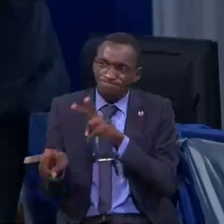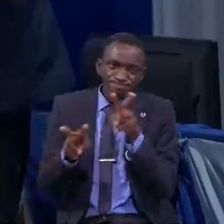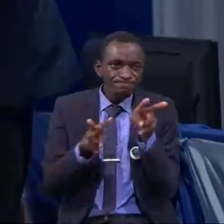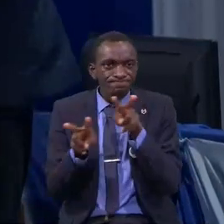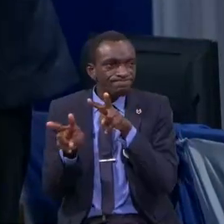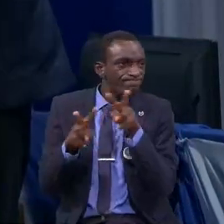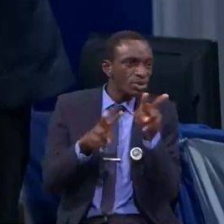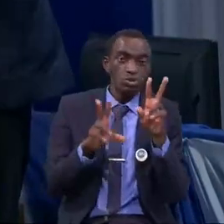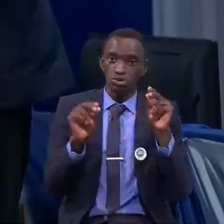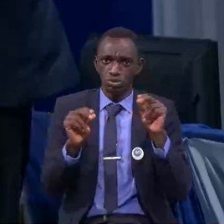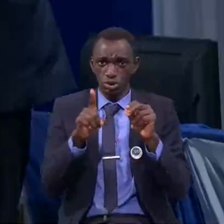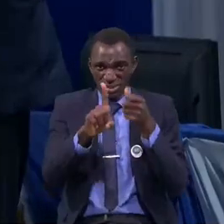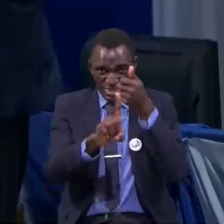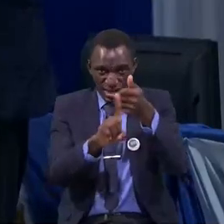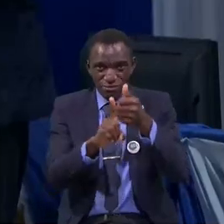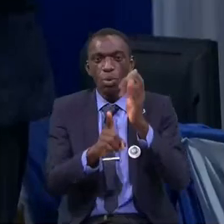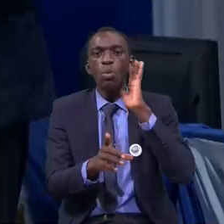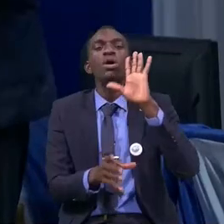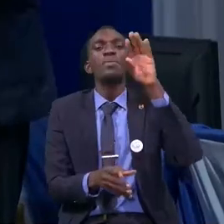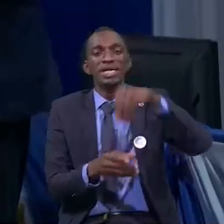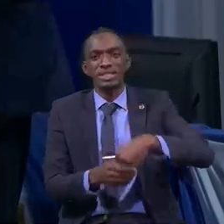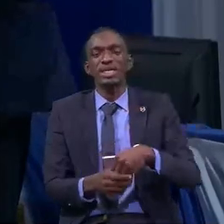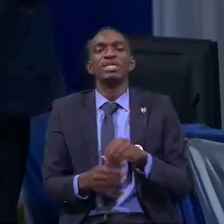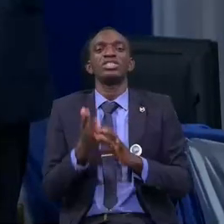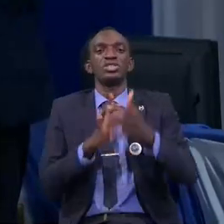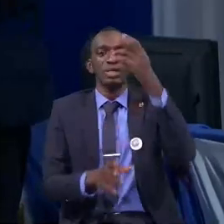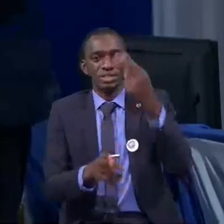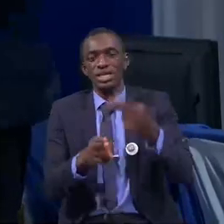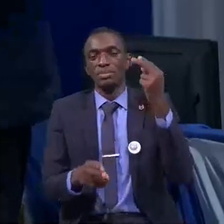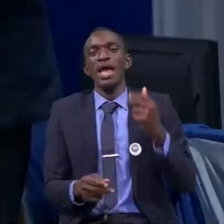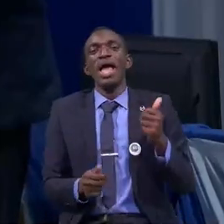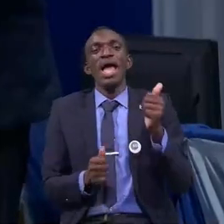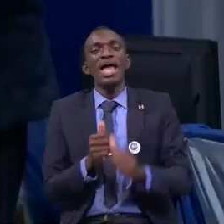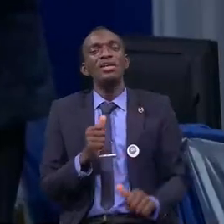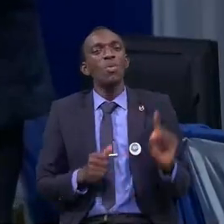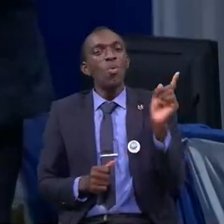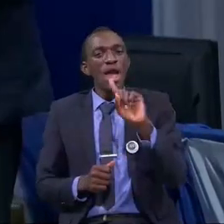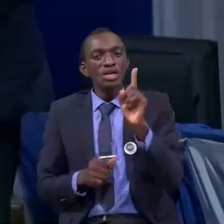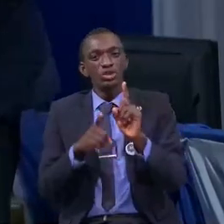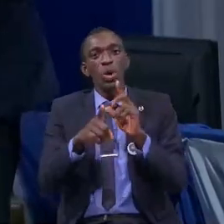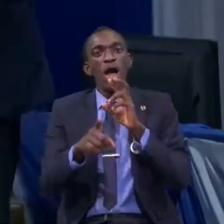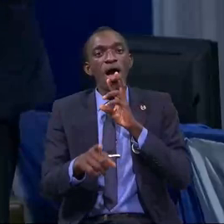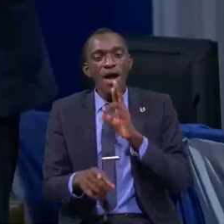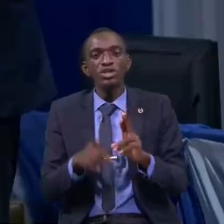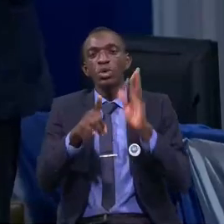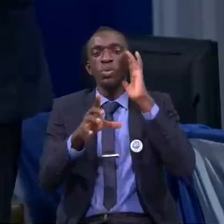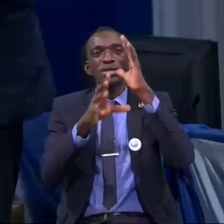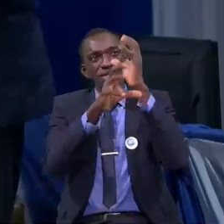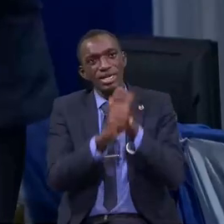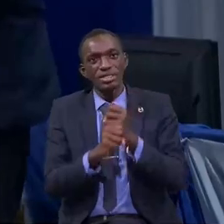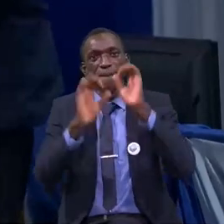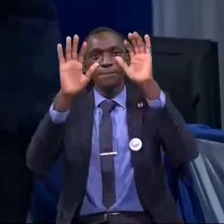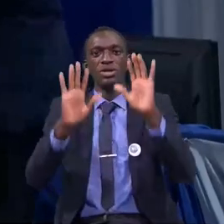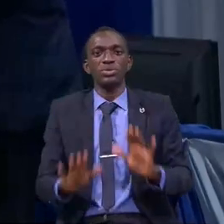Vous aussi, vous serez un participant. Partout où vous êtes, vous allez recevoir votre miracle.